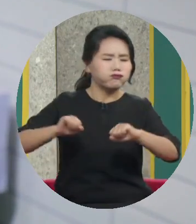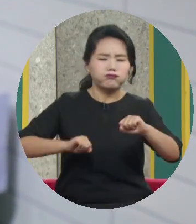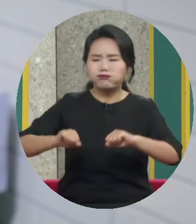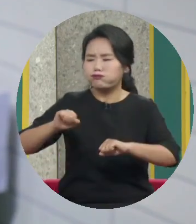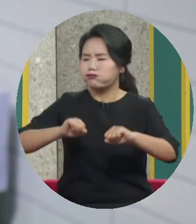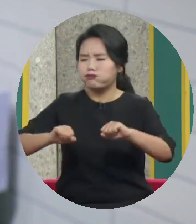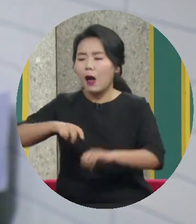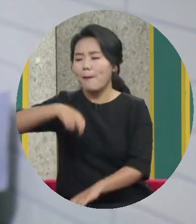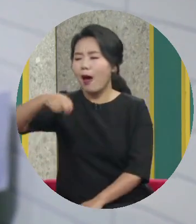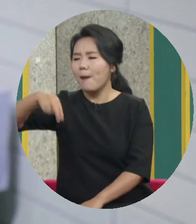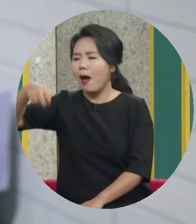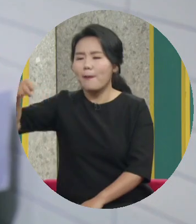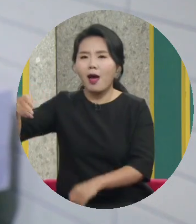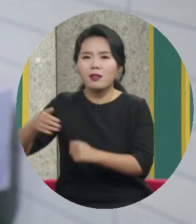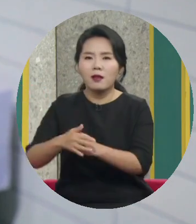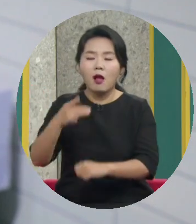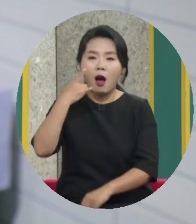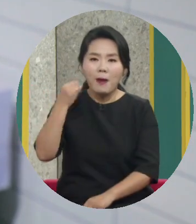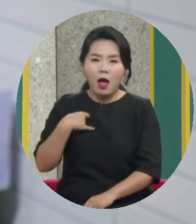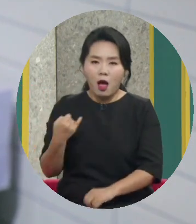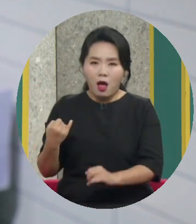했죠.